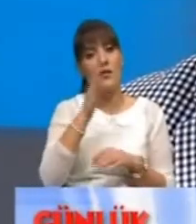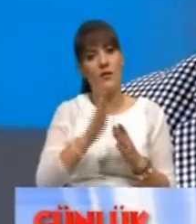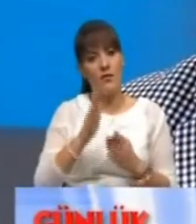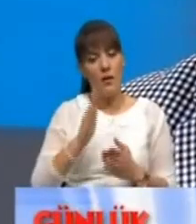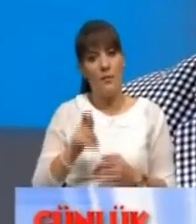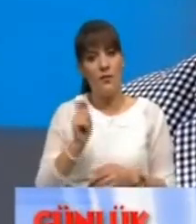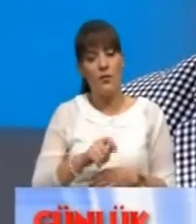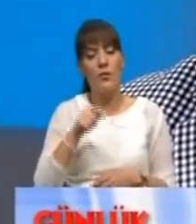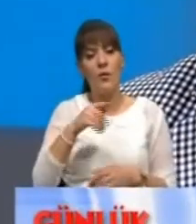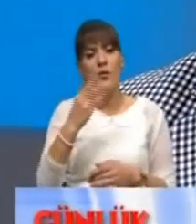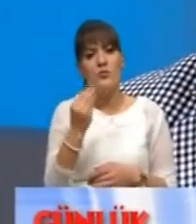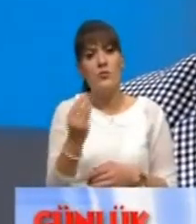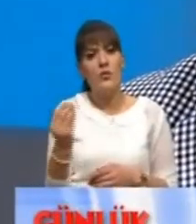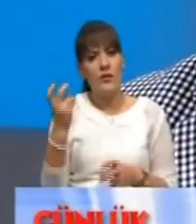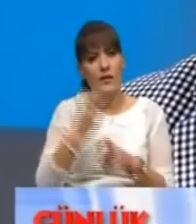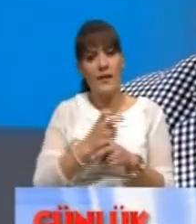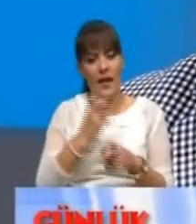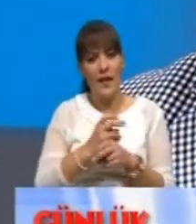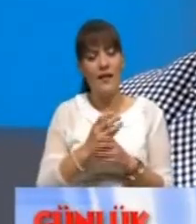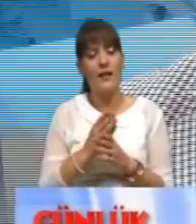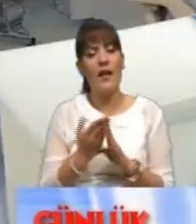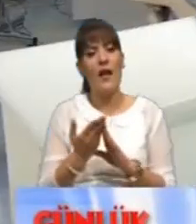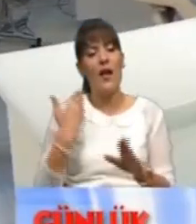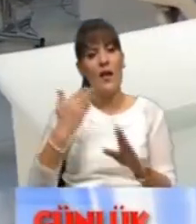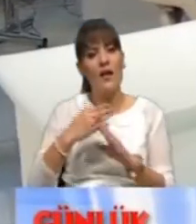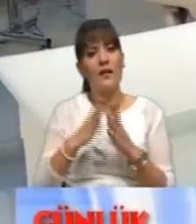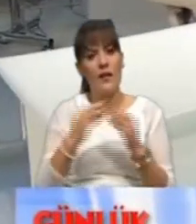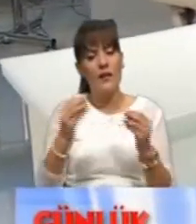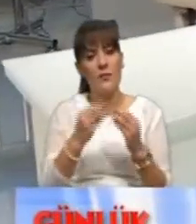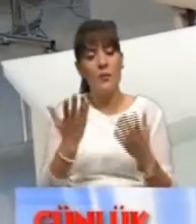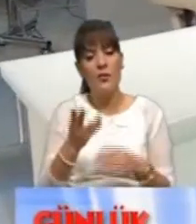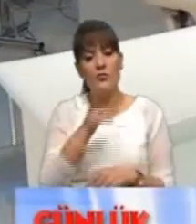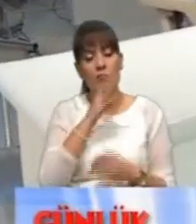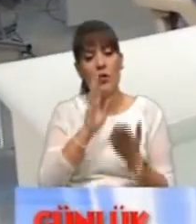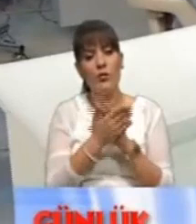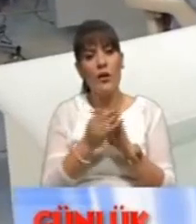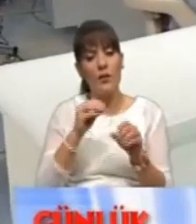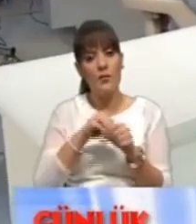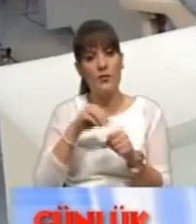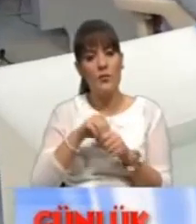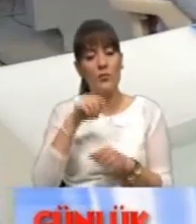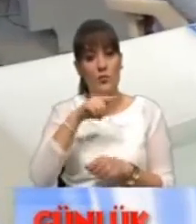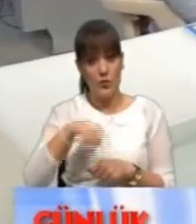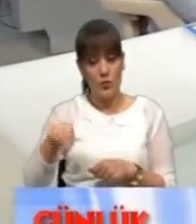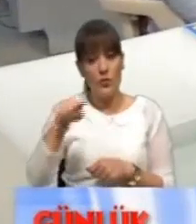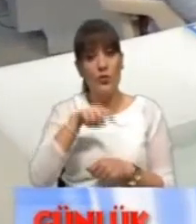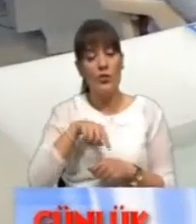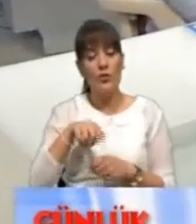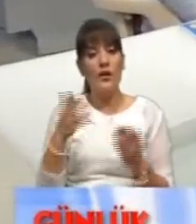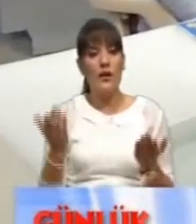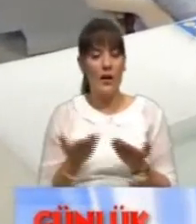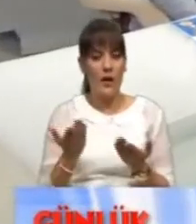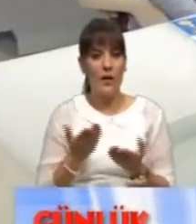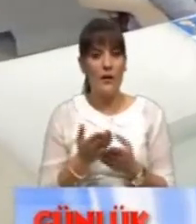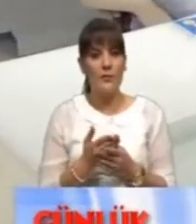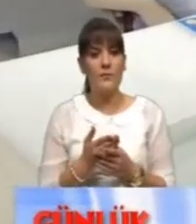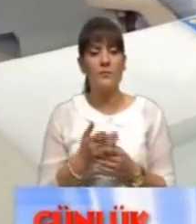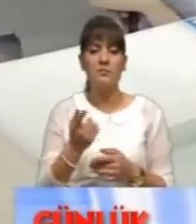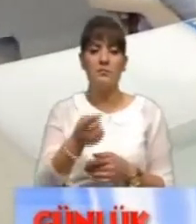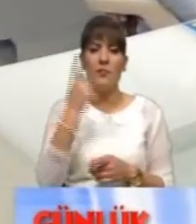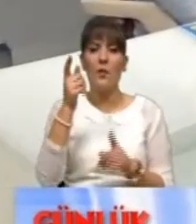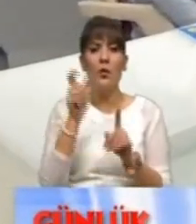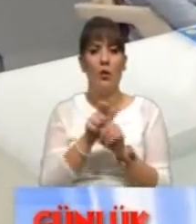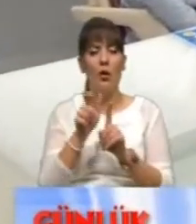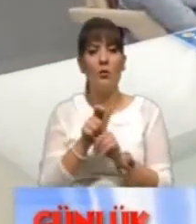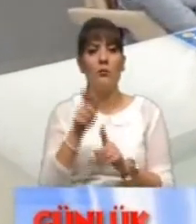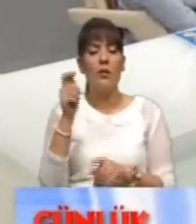sürü tehlikeleri atlatmışlar. Atlatarak, evet. Ve ama son dönemlerde bunların ya belki